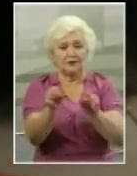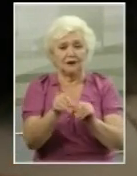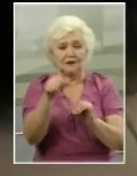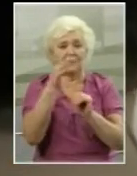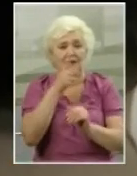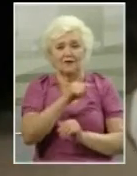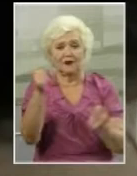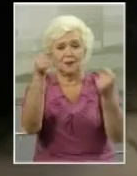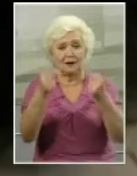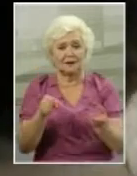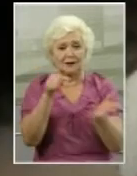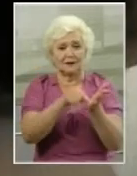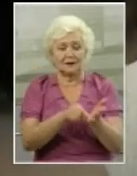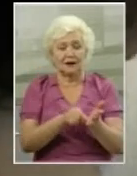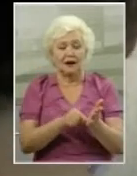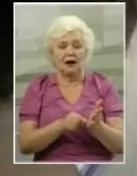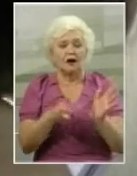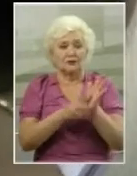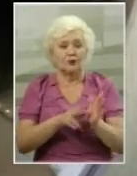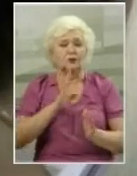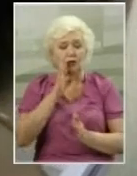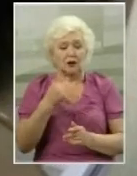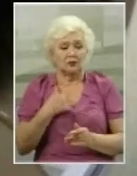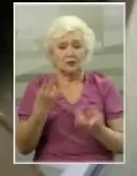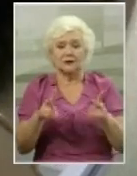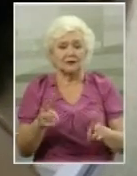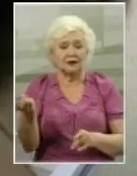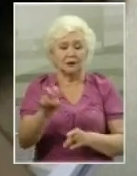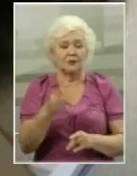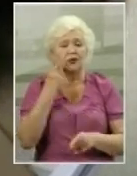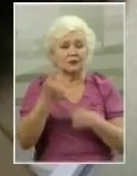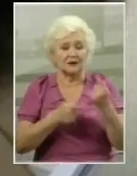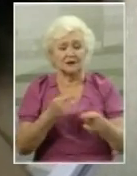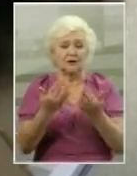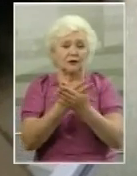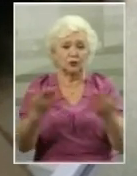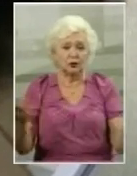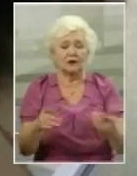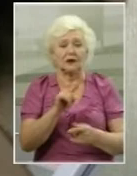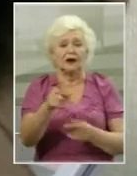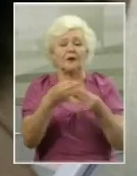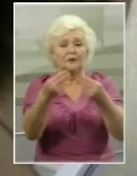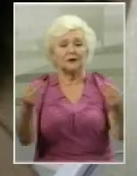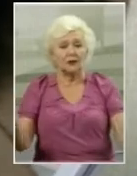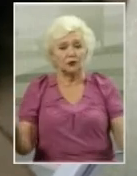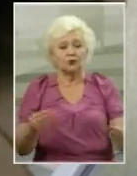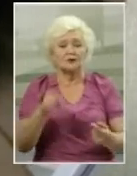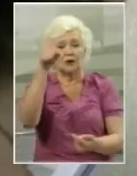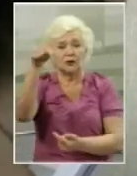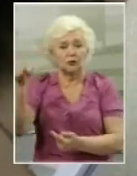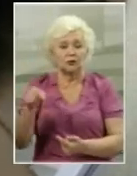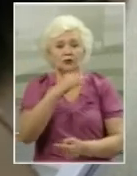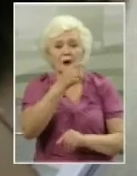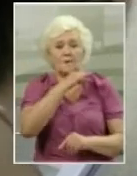вийшов. Ні, ну я думаю, з 8 ранку, тому що у нас сідає один спеціаліст, його знімають з прийому. Він видає дітям довідки, тому що йде дуже